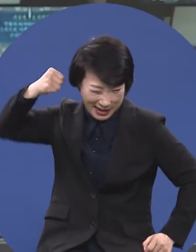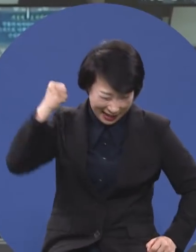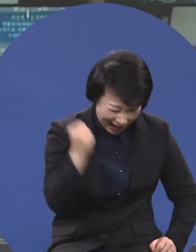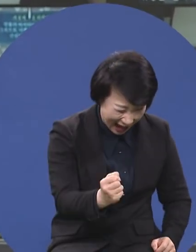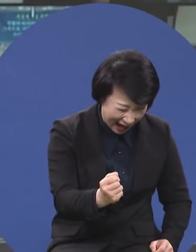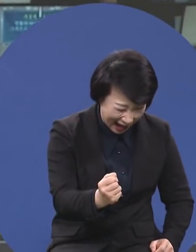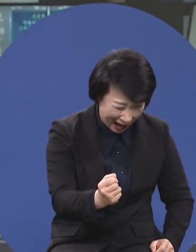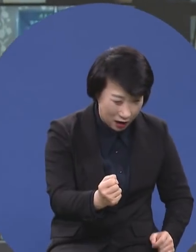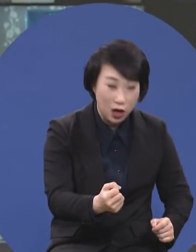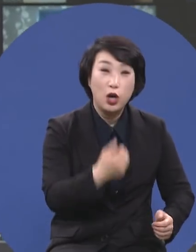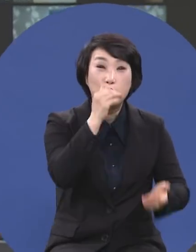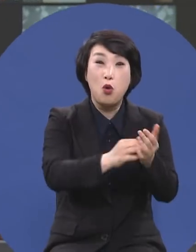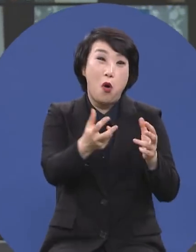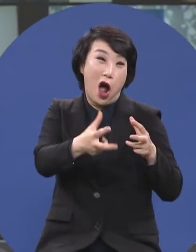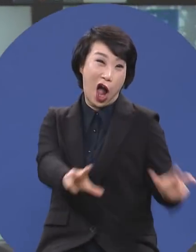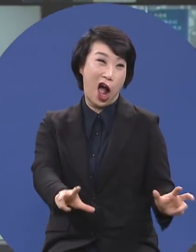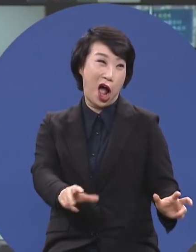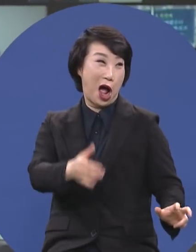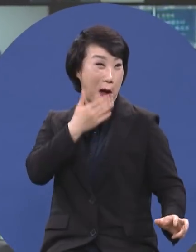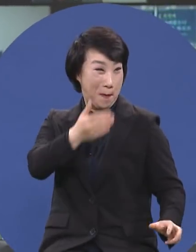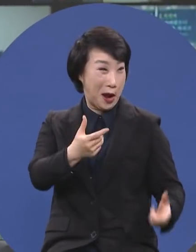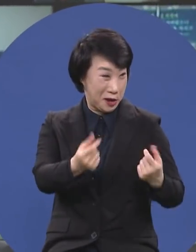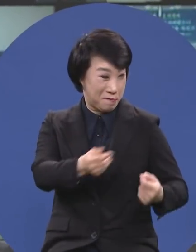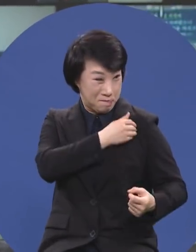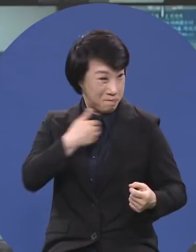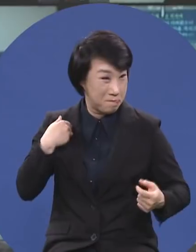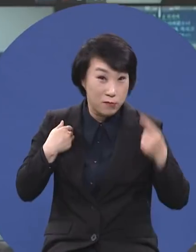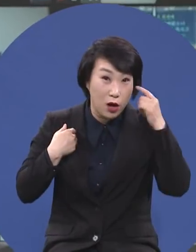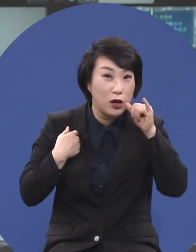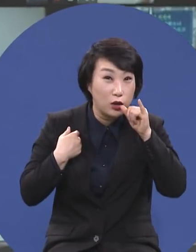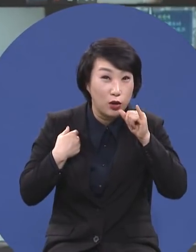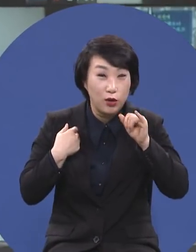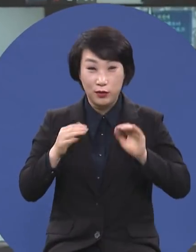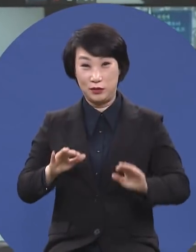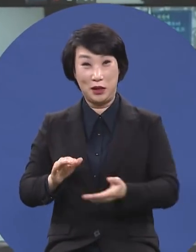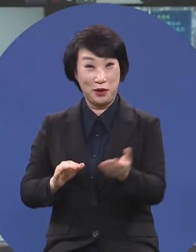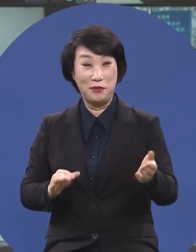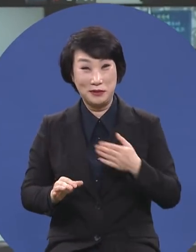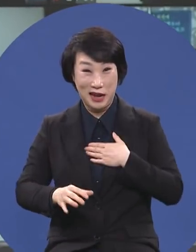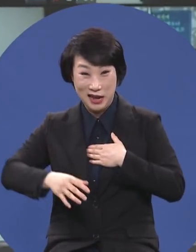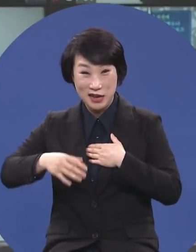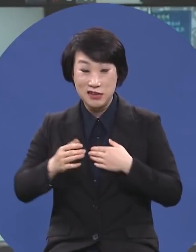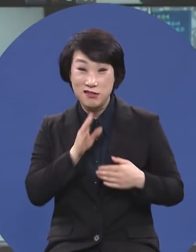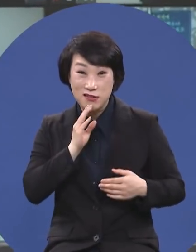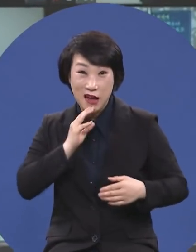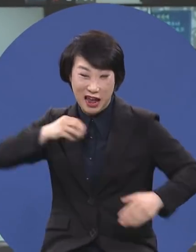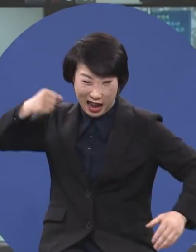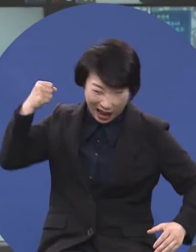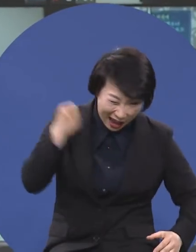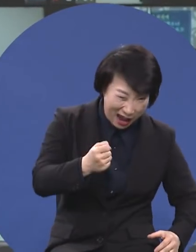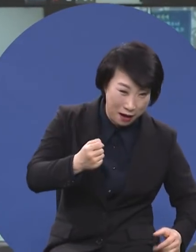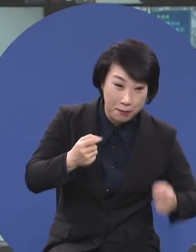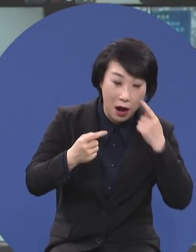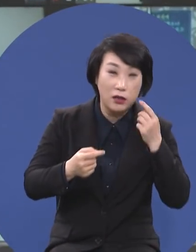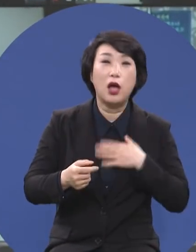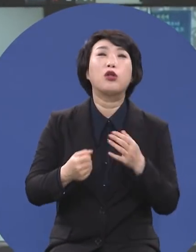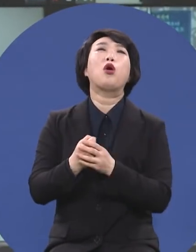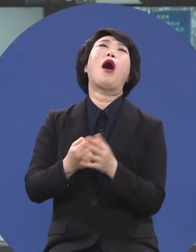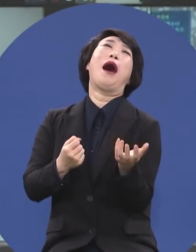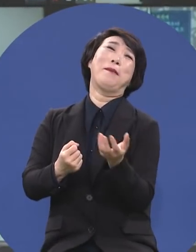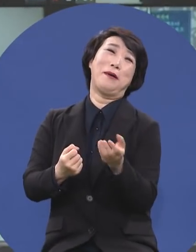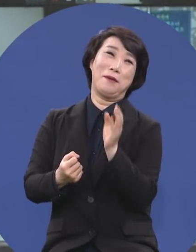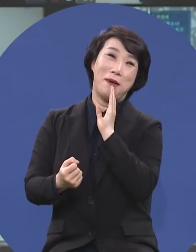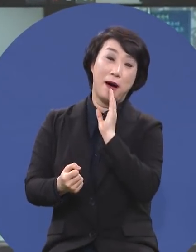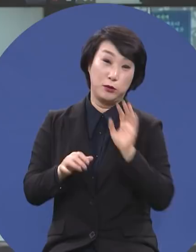팍 때리면 바위가 박살날 것 같아. 근데 사실은 때리면 내 손이 박살나거든. 근데 마음에는